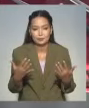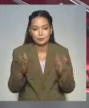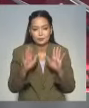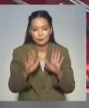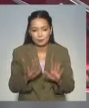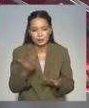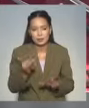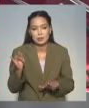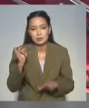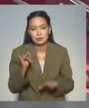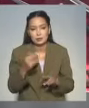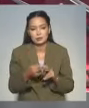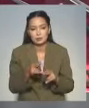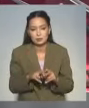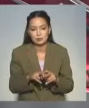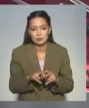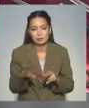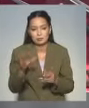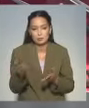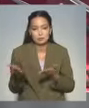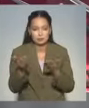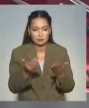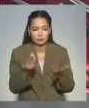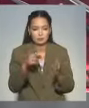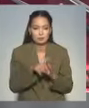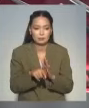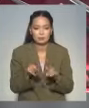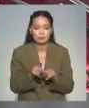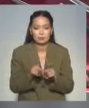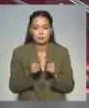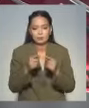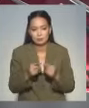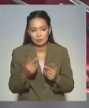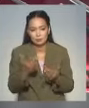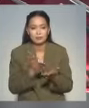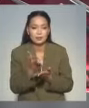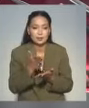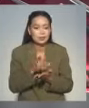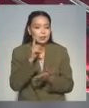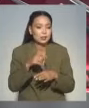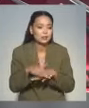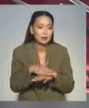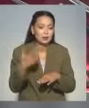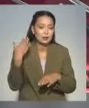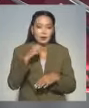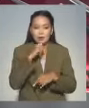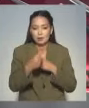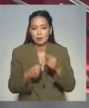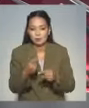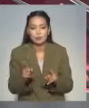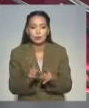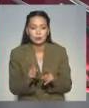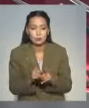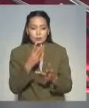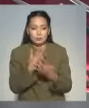мұрамызды жас ұрпақтың арасында кеңінен насихаттау, және ата-баба көздің